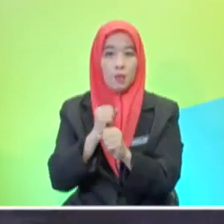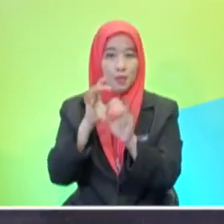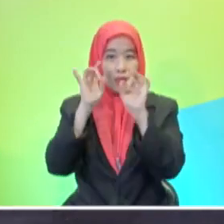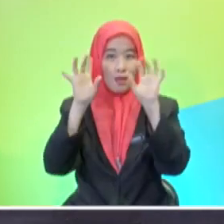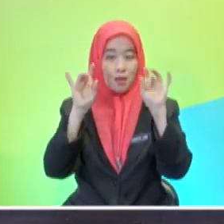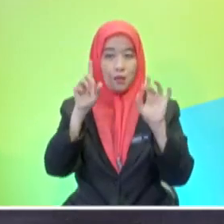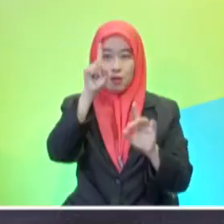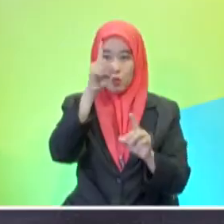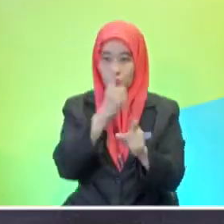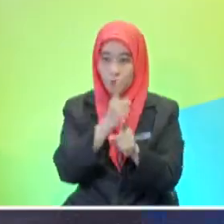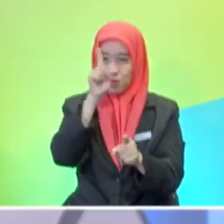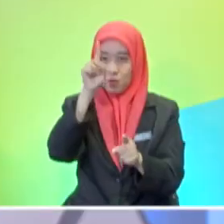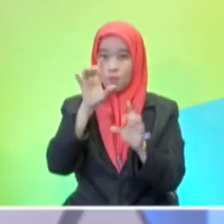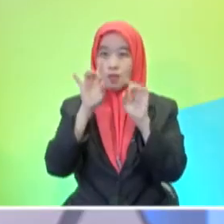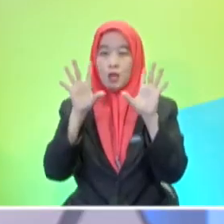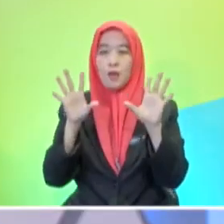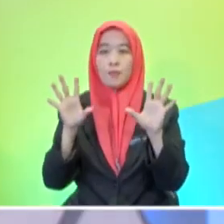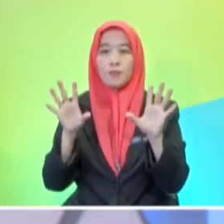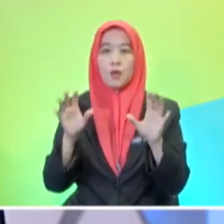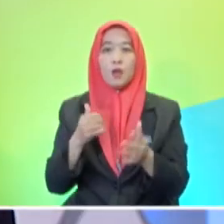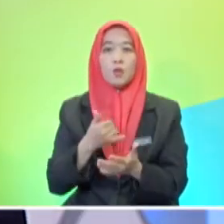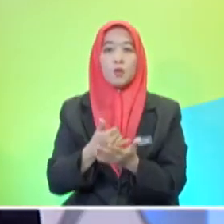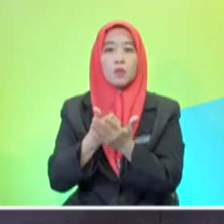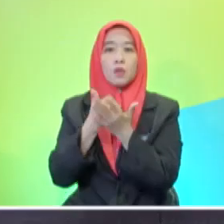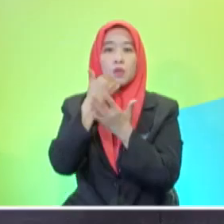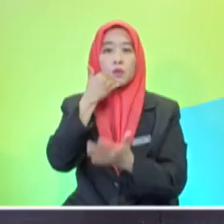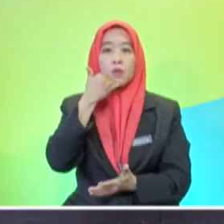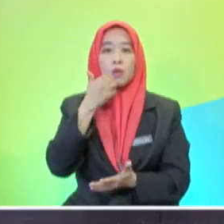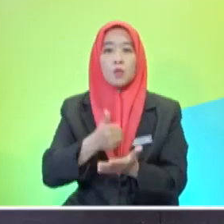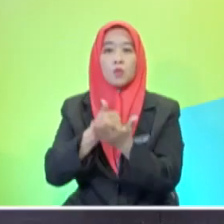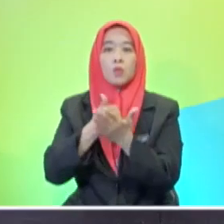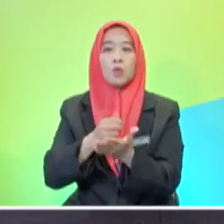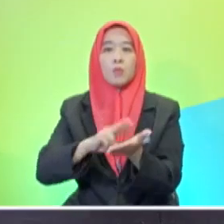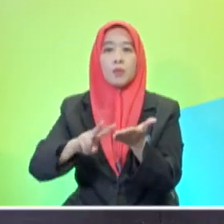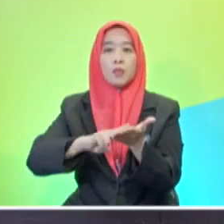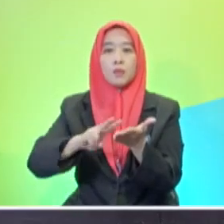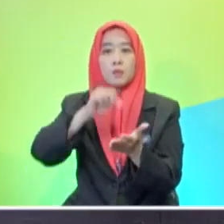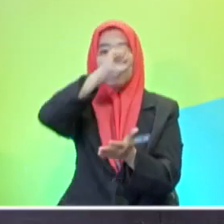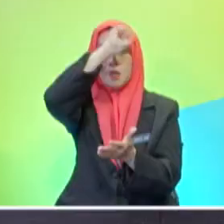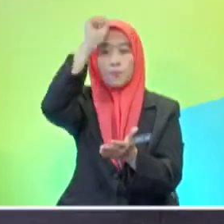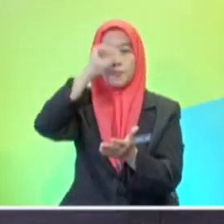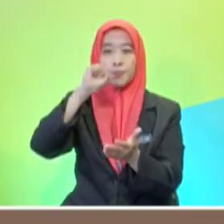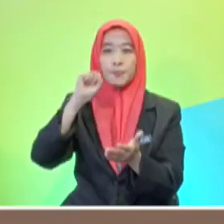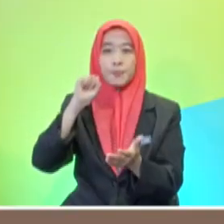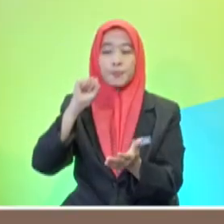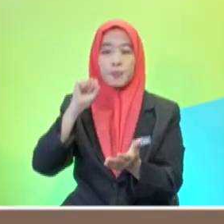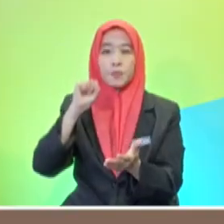bintang. Ya. Okey. Okay, baiklah. Syafiqah boleh tolong bacakan soalan? Boleh cikgu. Okey.